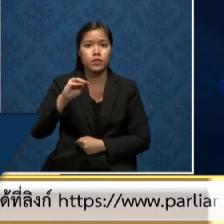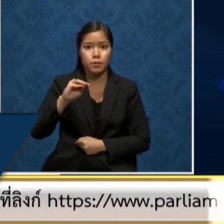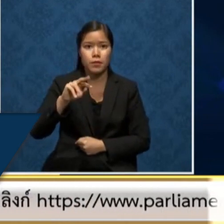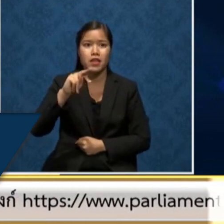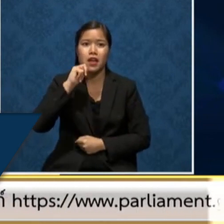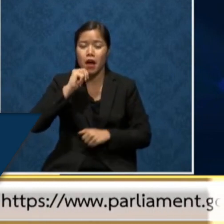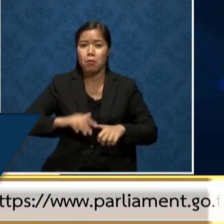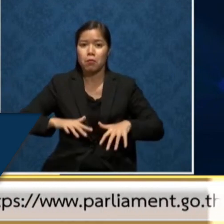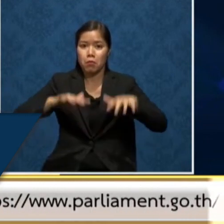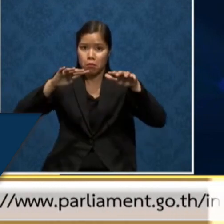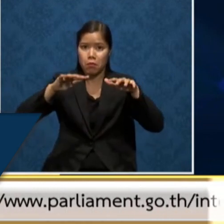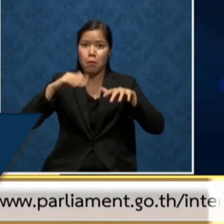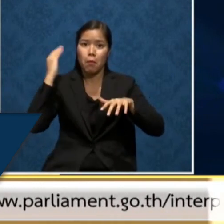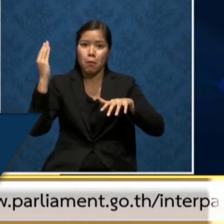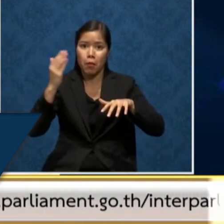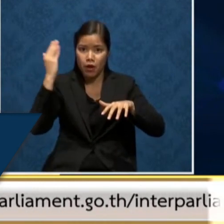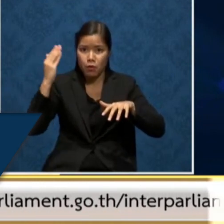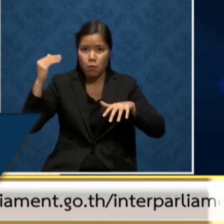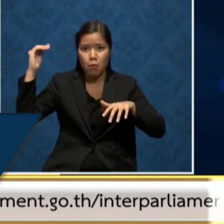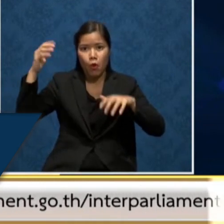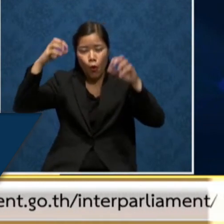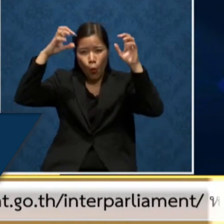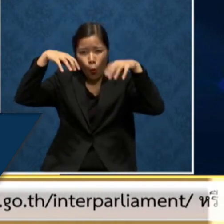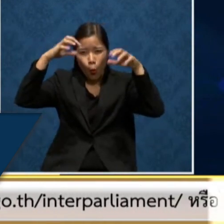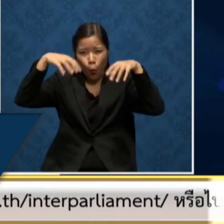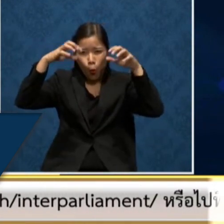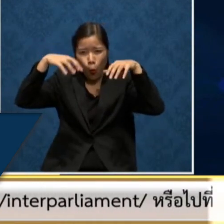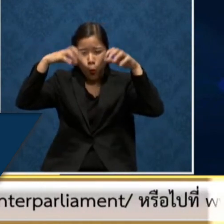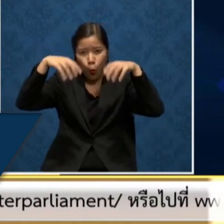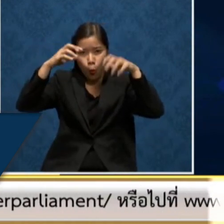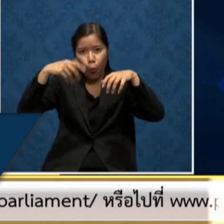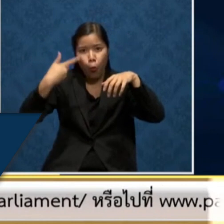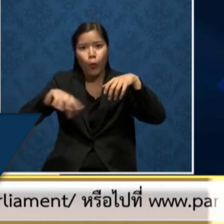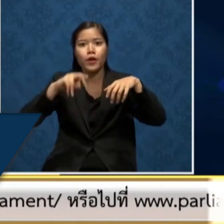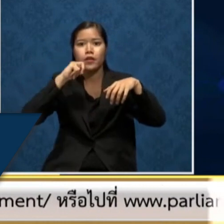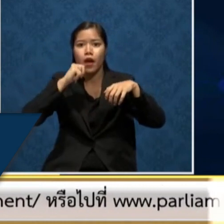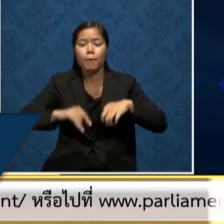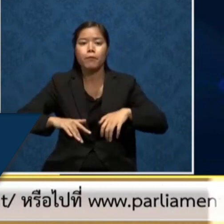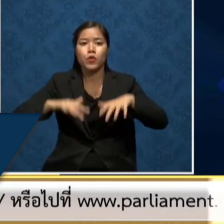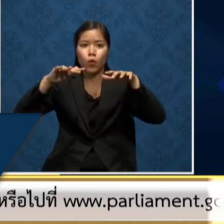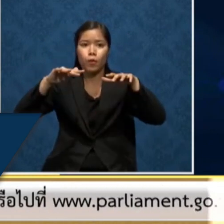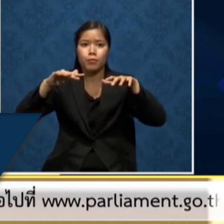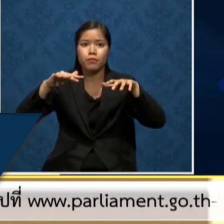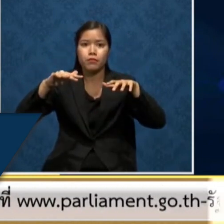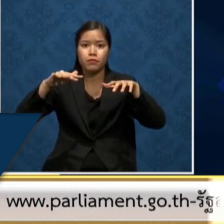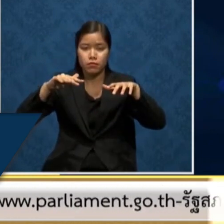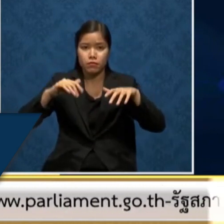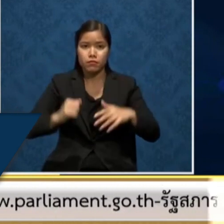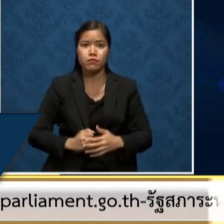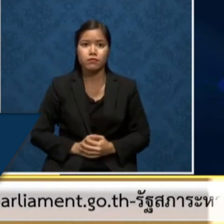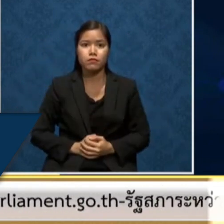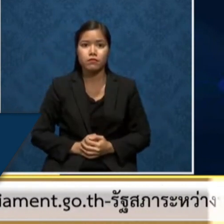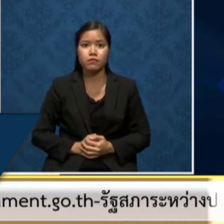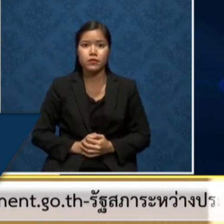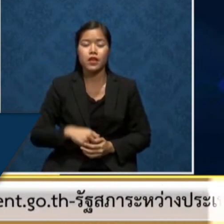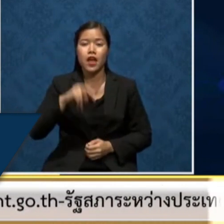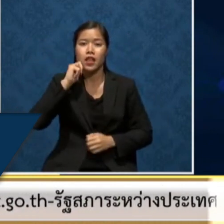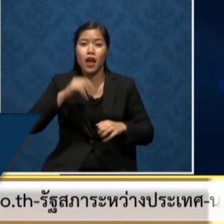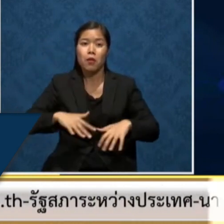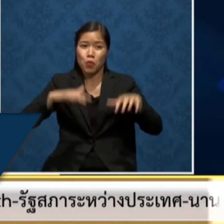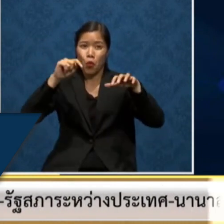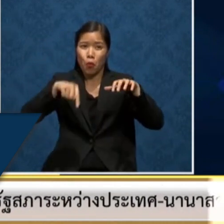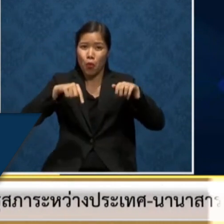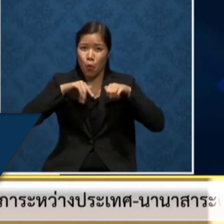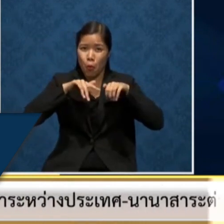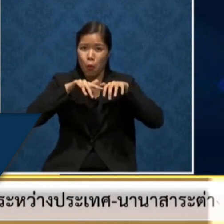เซินกาทำให้น้ำท่วมเป็นบริเวณกว้างในเขตเทศบาลนครสกลนครเหตุการณ์ครั้งนั้นก่อให้เกิดความ